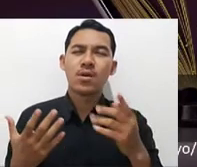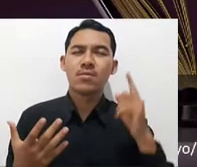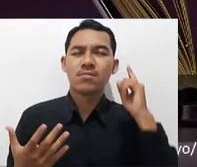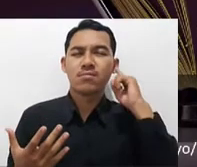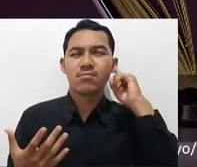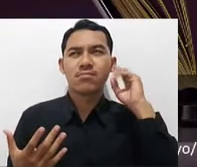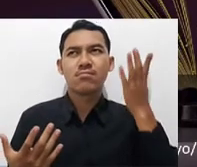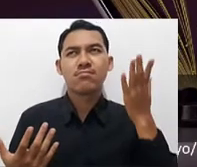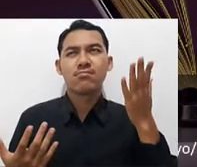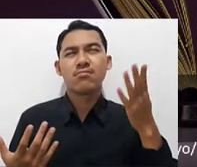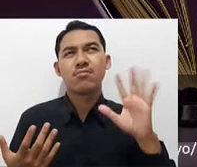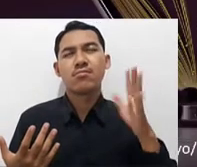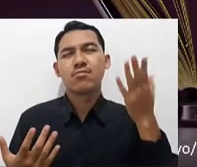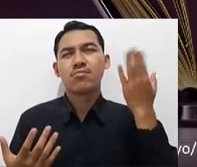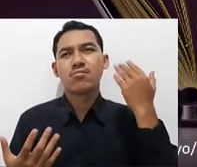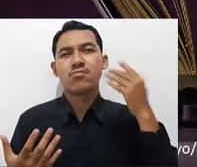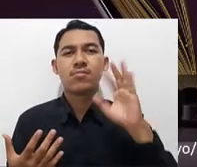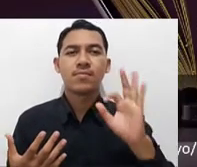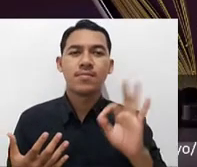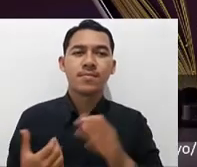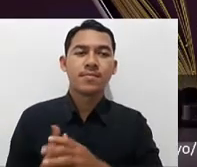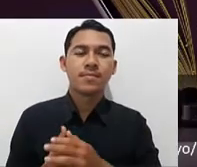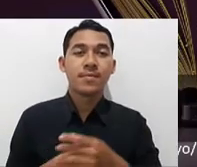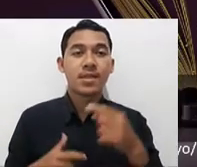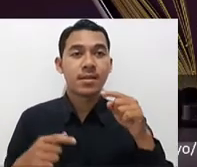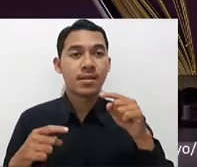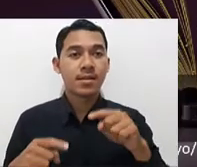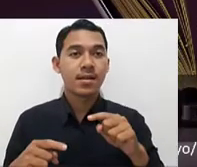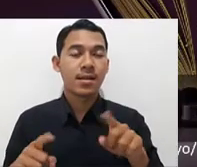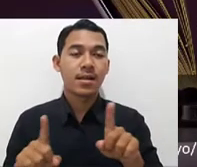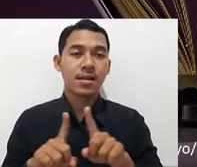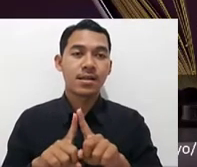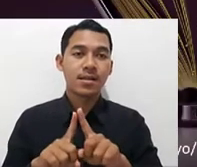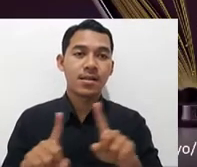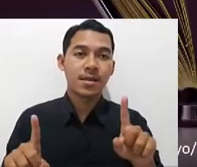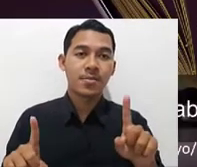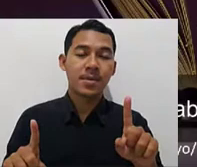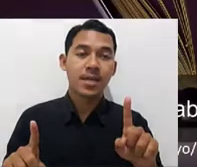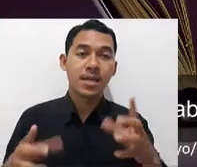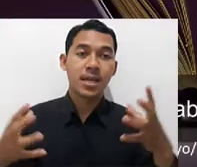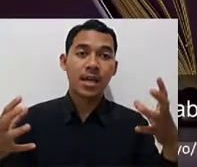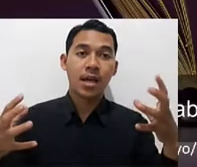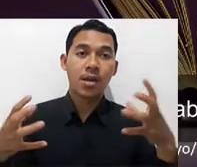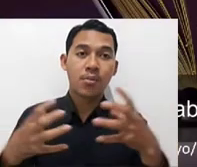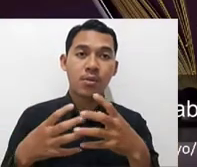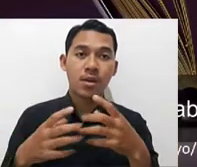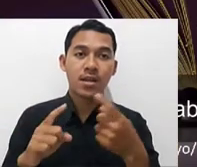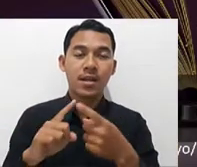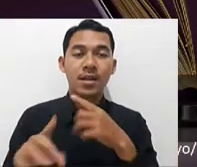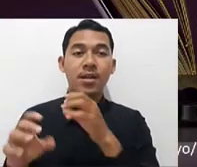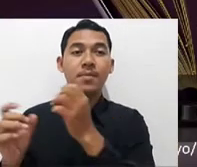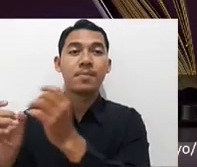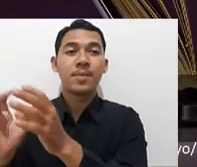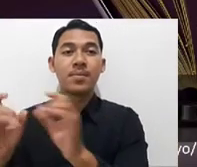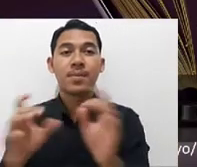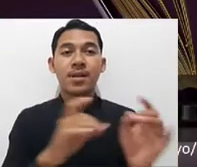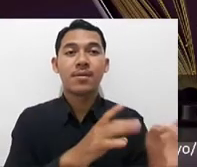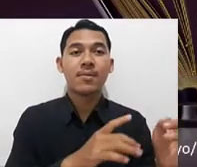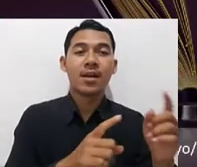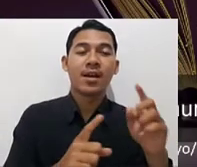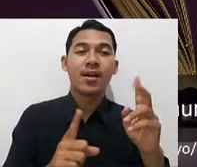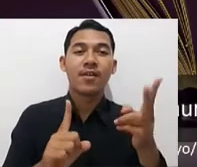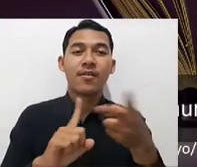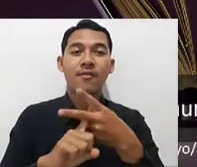Jadi untuk register itu sendiri pada dasarnya itu sebenarnya merupakan gabungan dari beberapa penggunaan flip-flop